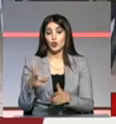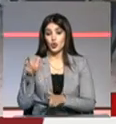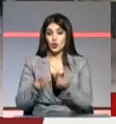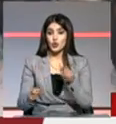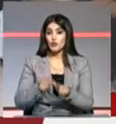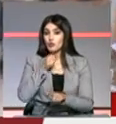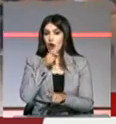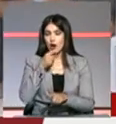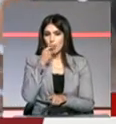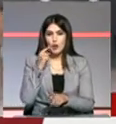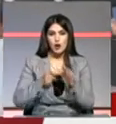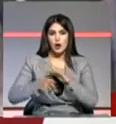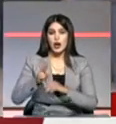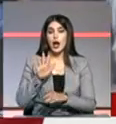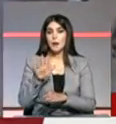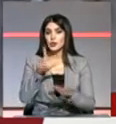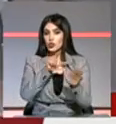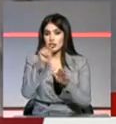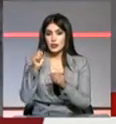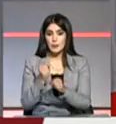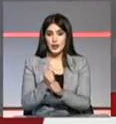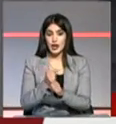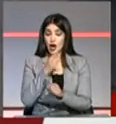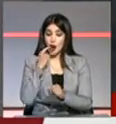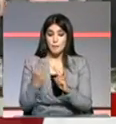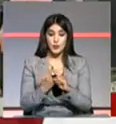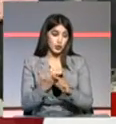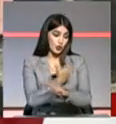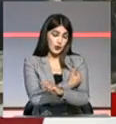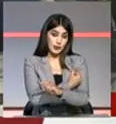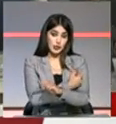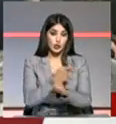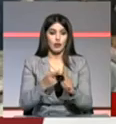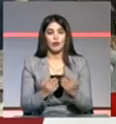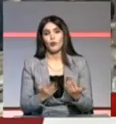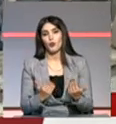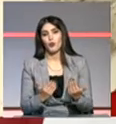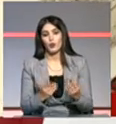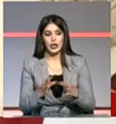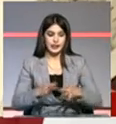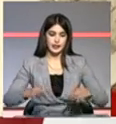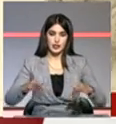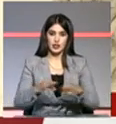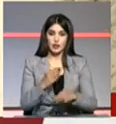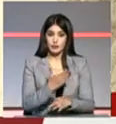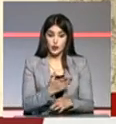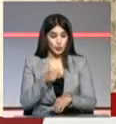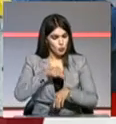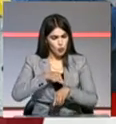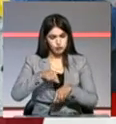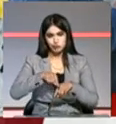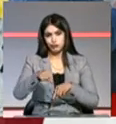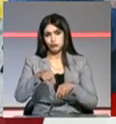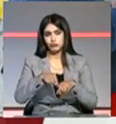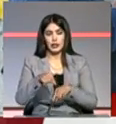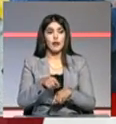الأشخاص البالغين أكثر من 75 عاماً ذوي الأولوية في التلقيح المكوث في المركز والانتظار، فترة انتظار